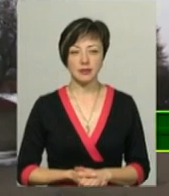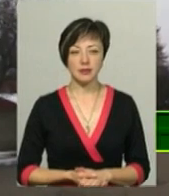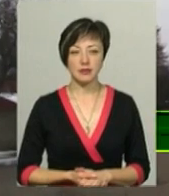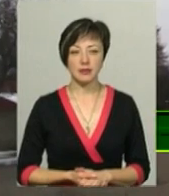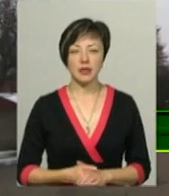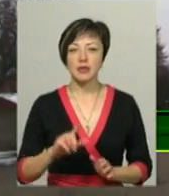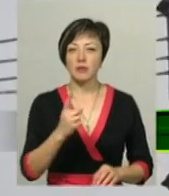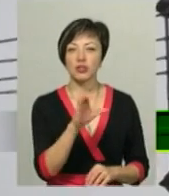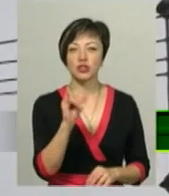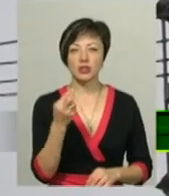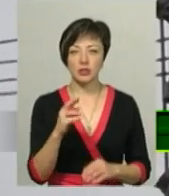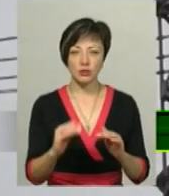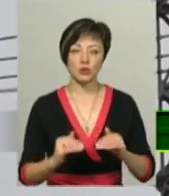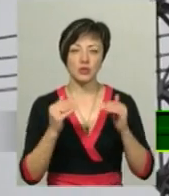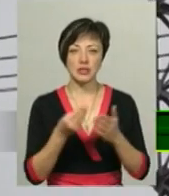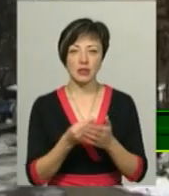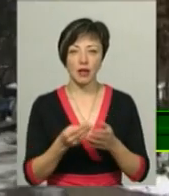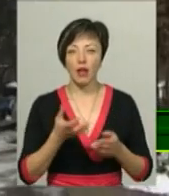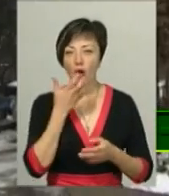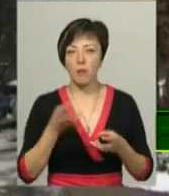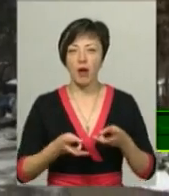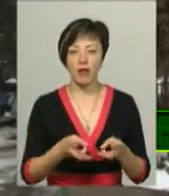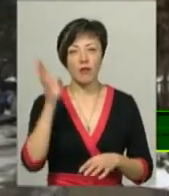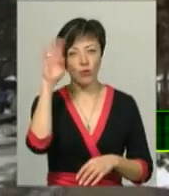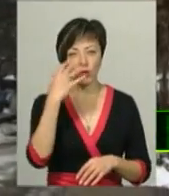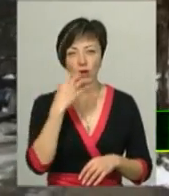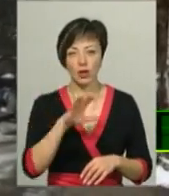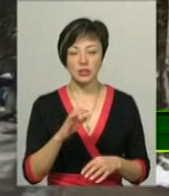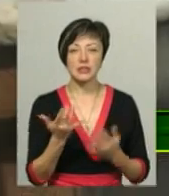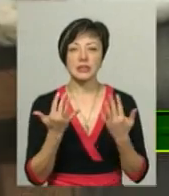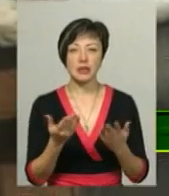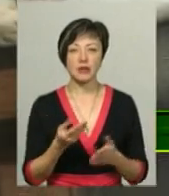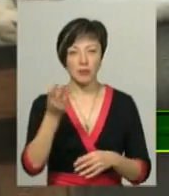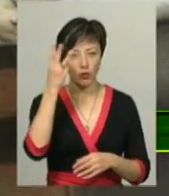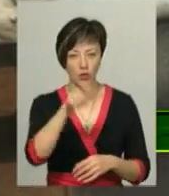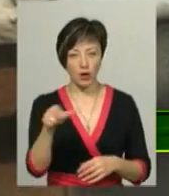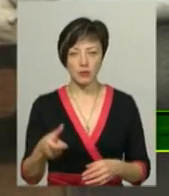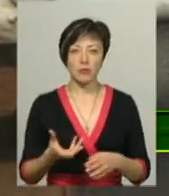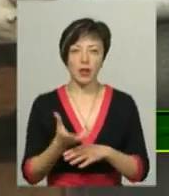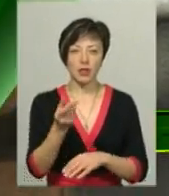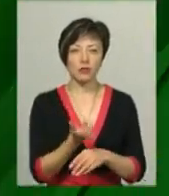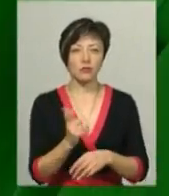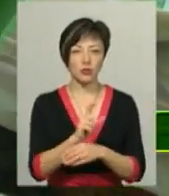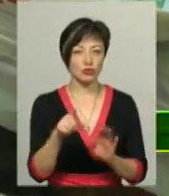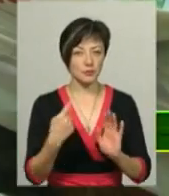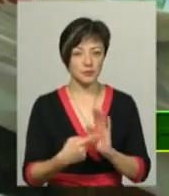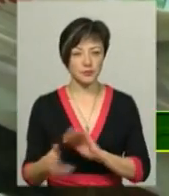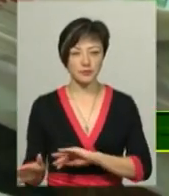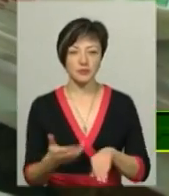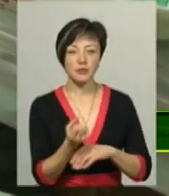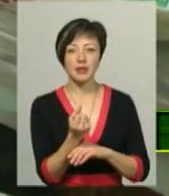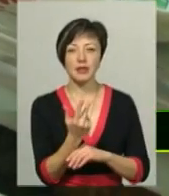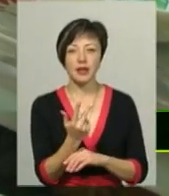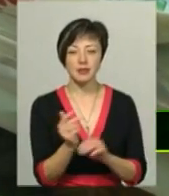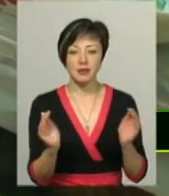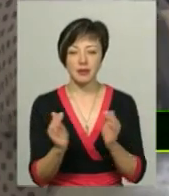З 1 січня зросли ціни на опалення та гаряче водопостачання. Наскільки подолянам доведеться платити більше? 13